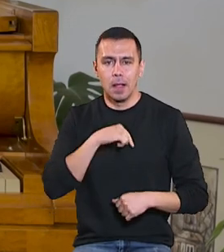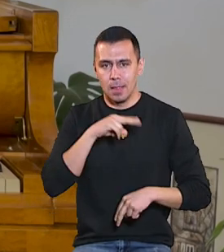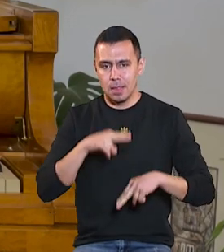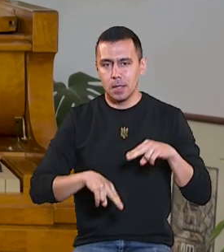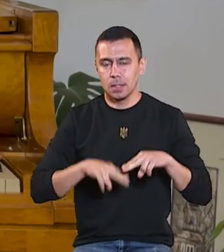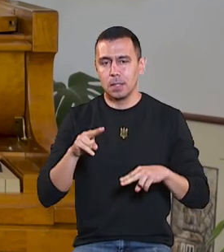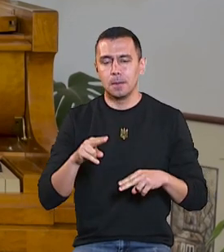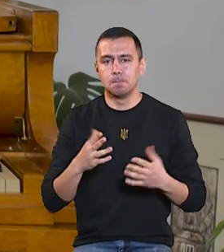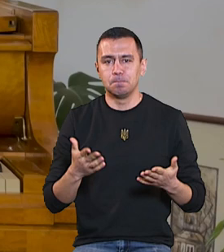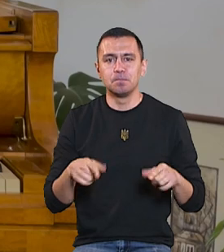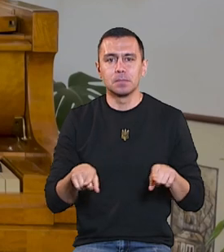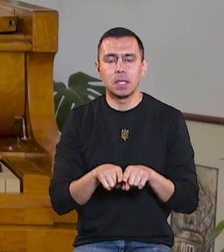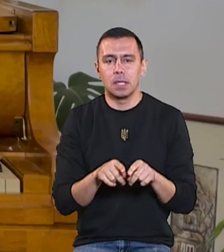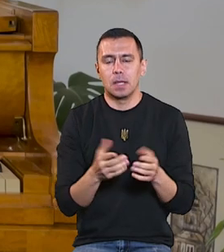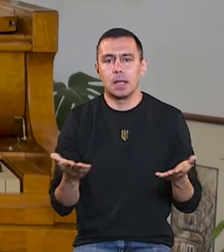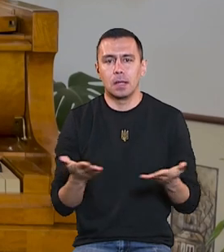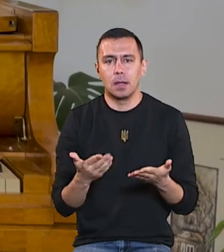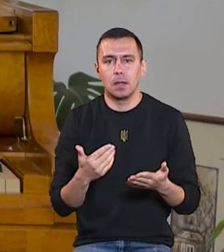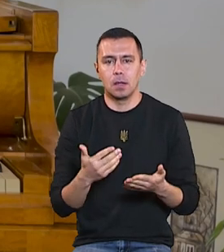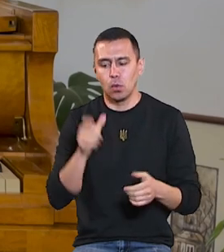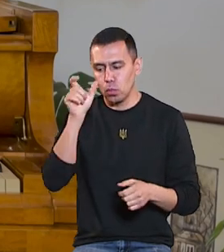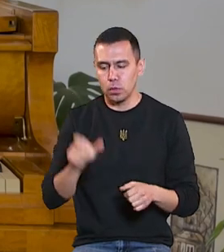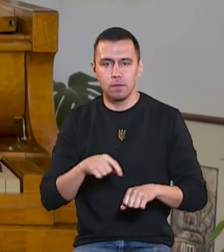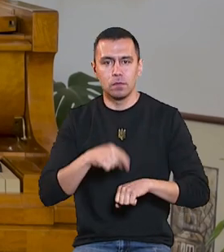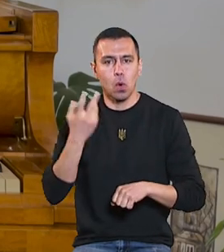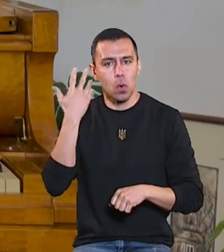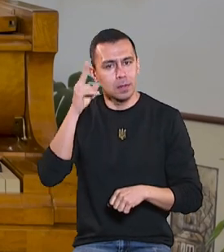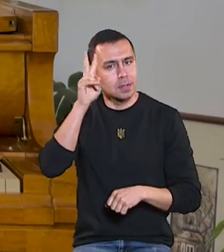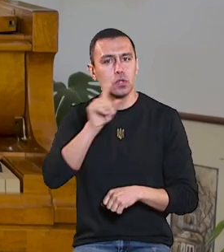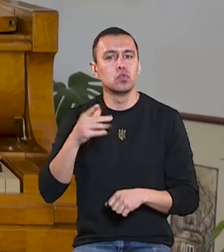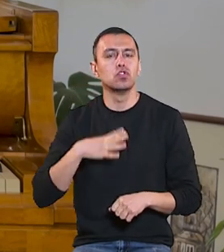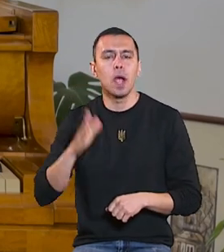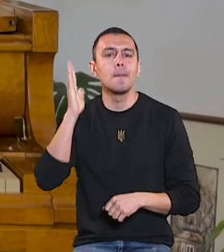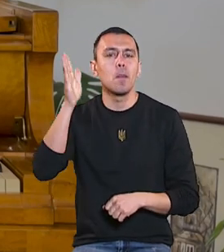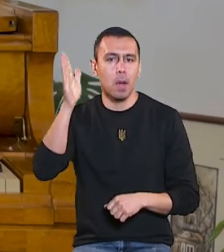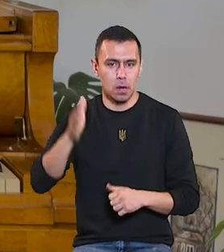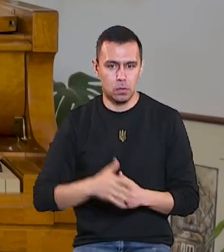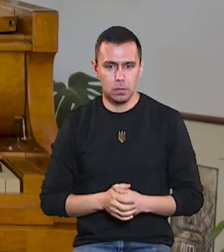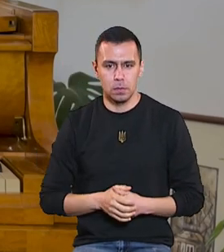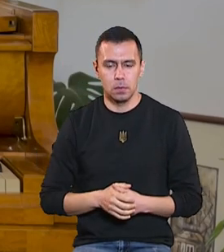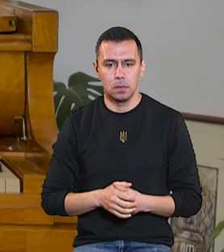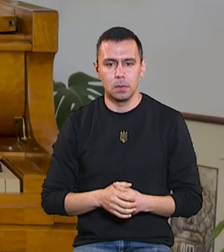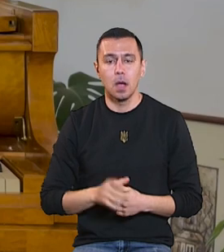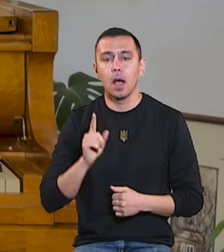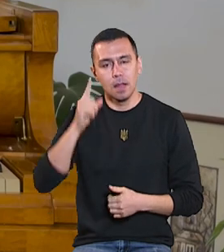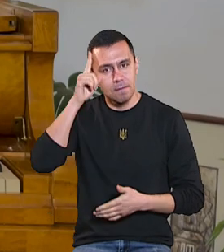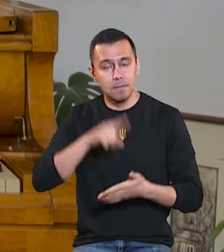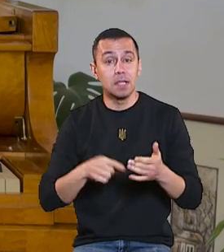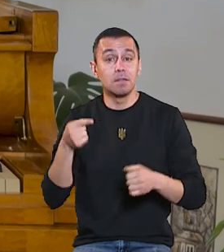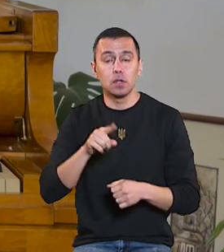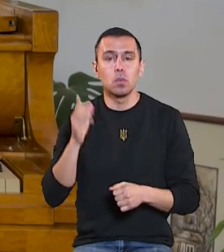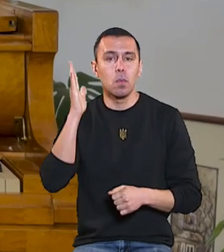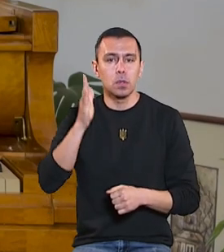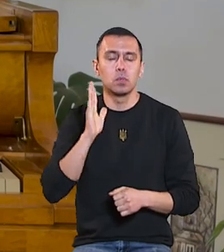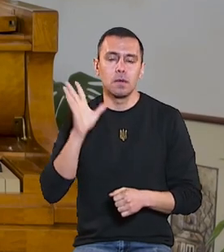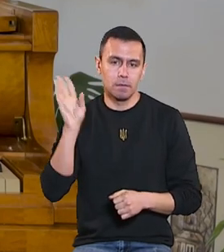настрій такий, котрий людина відчуває, коли не знає, що чекає попереду, але вірить в те, що попереду